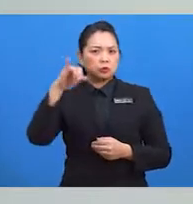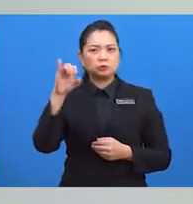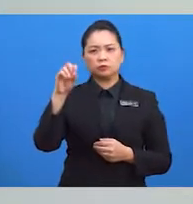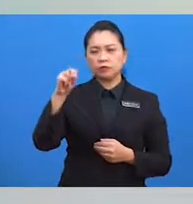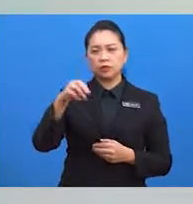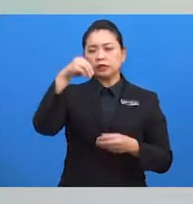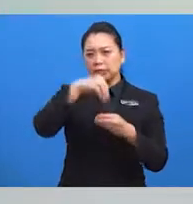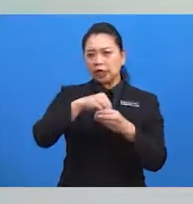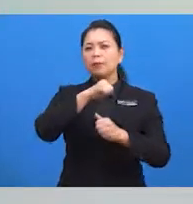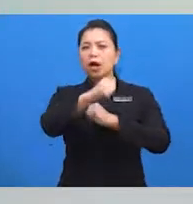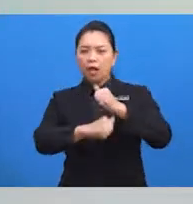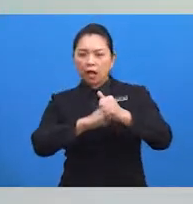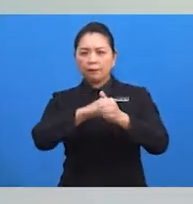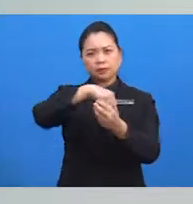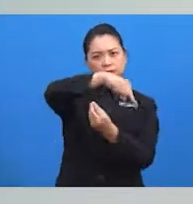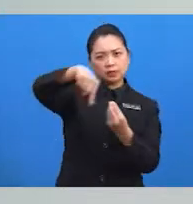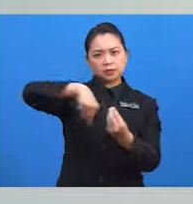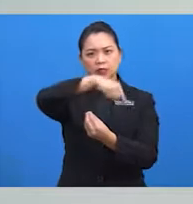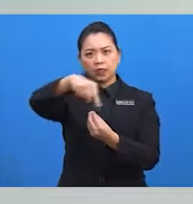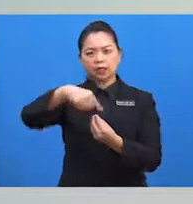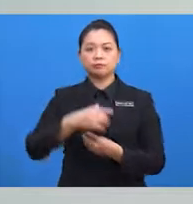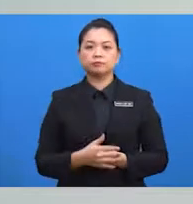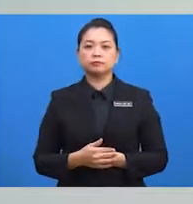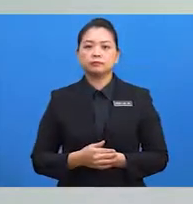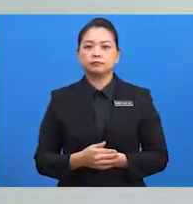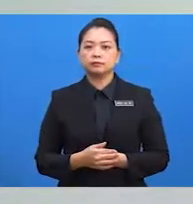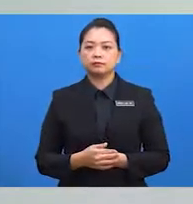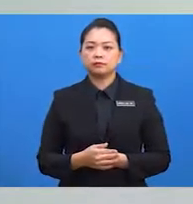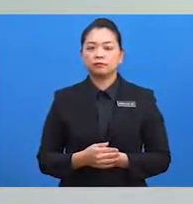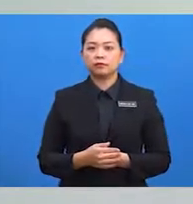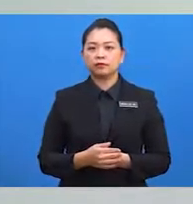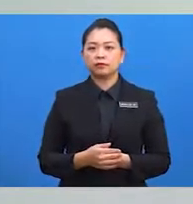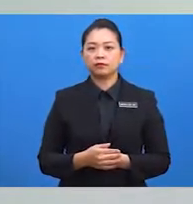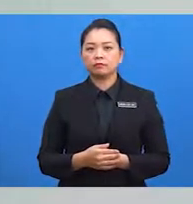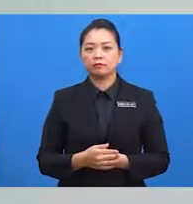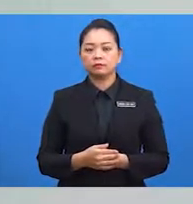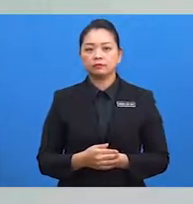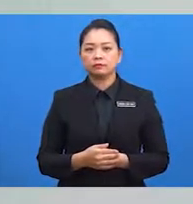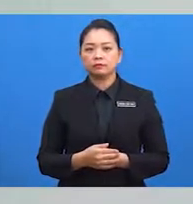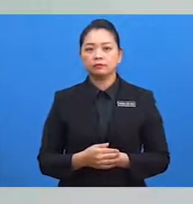dalam alam sekitar piringnya terdiri daripada dua yaitu